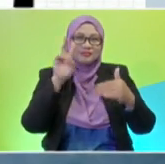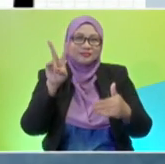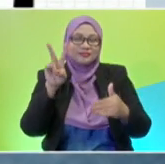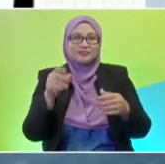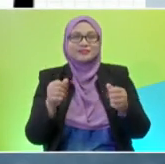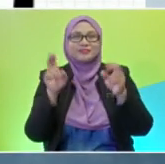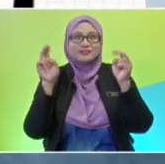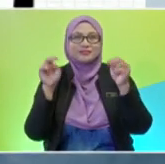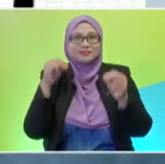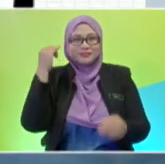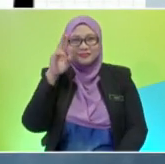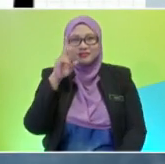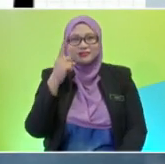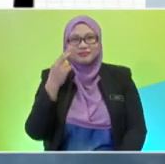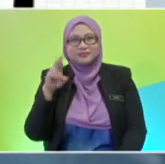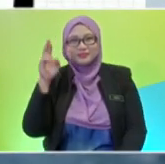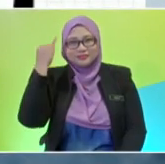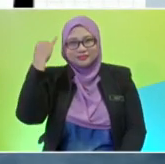1000 impian